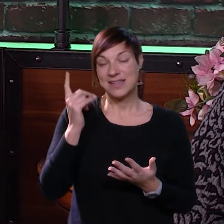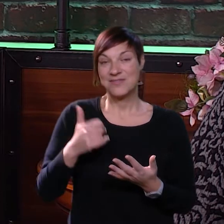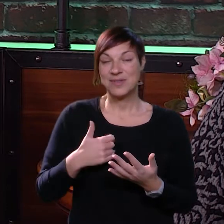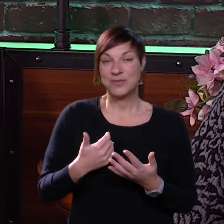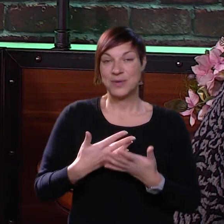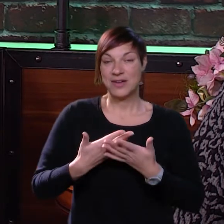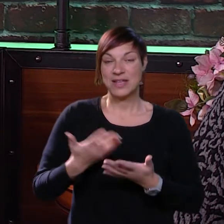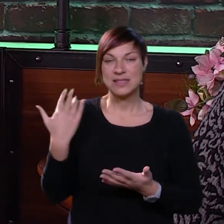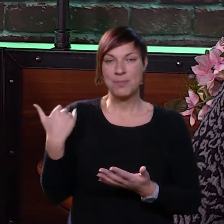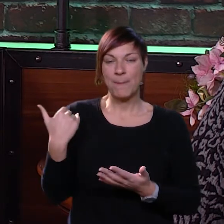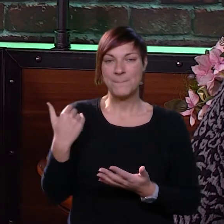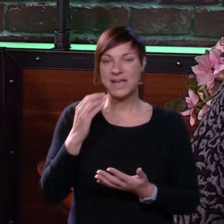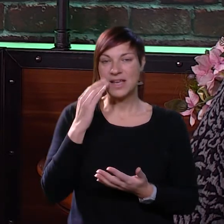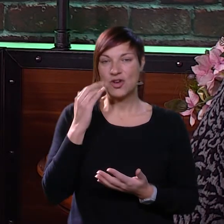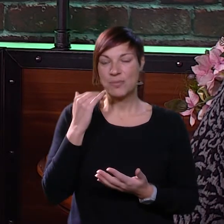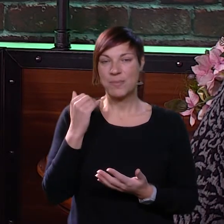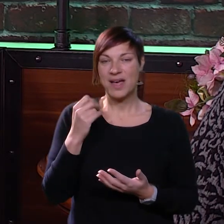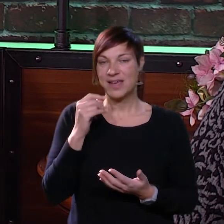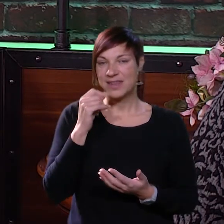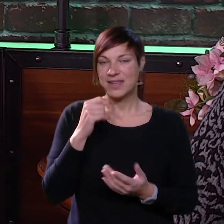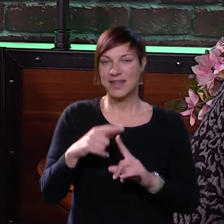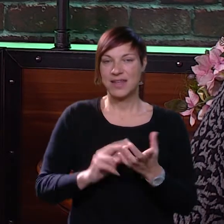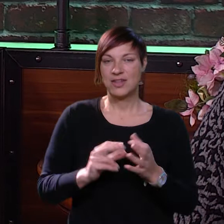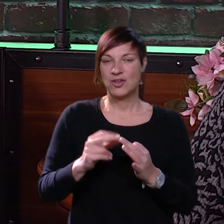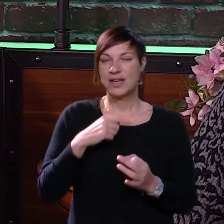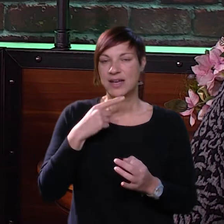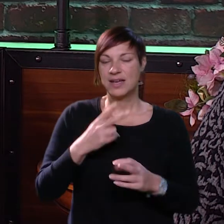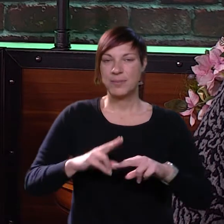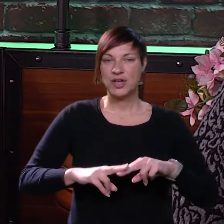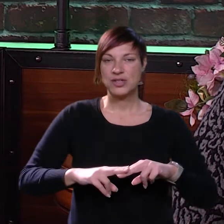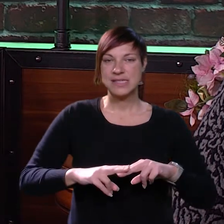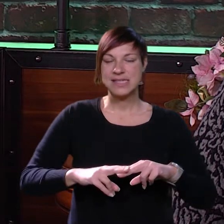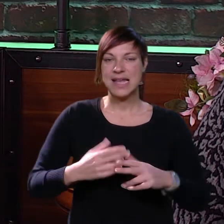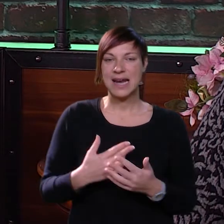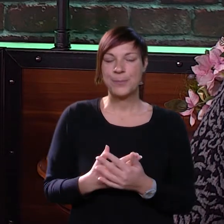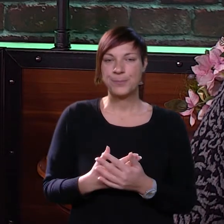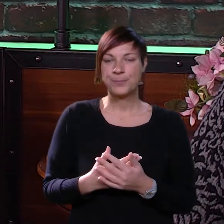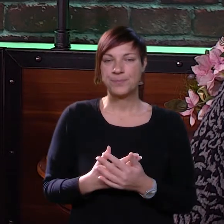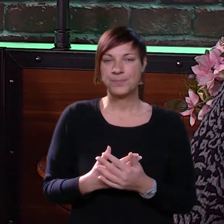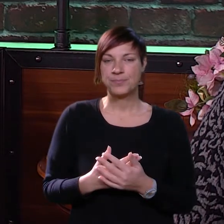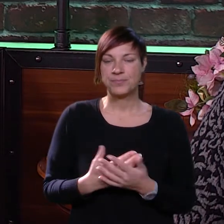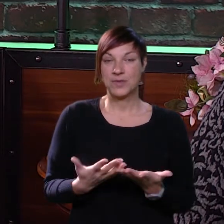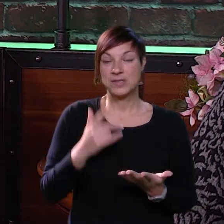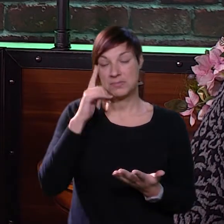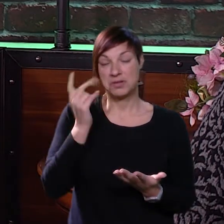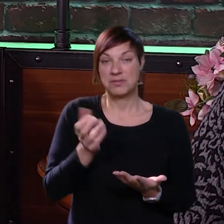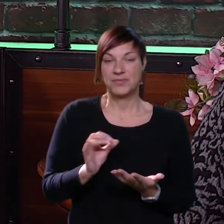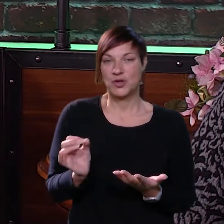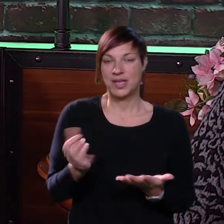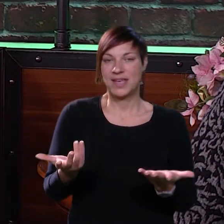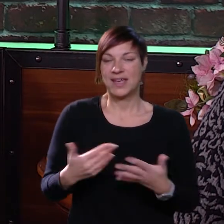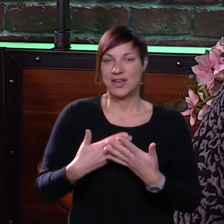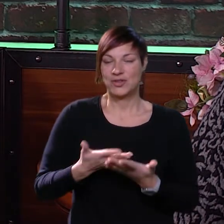znam, jednom prilikom kad smo bili kod bake i djeda, onda je Tonka rekla da bi ona ostala. I ja sam rekao,